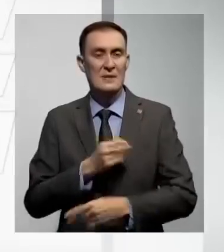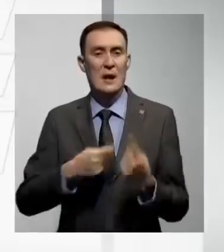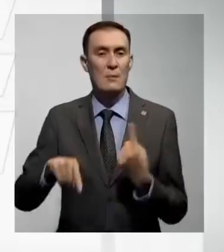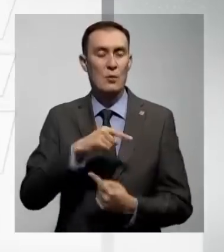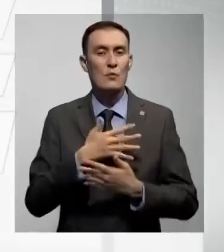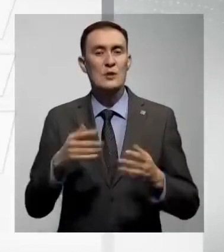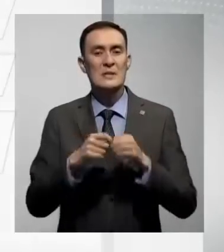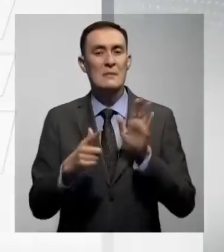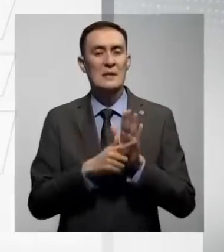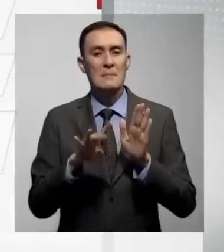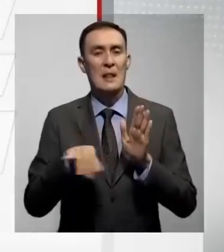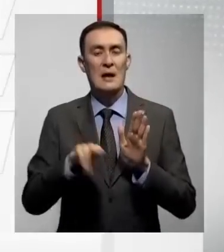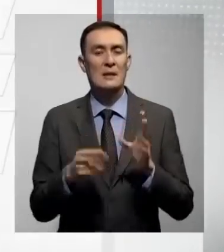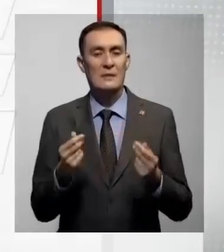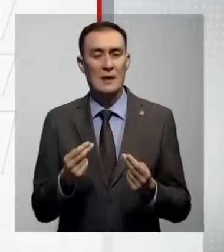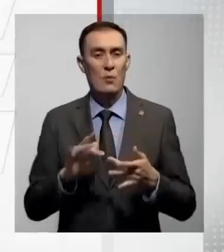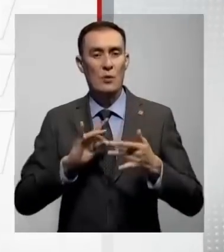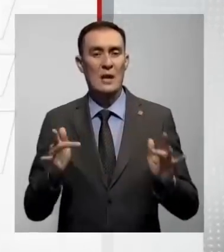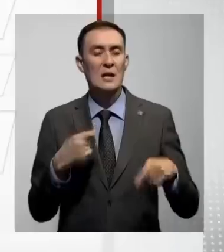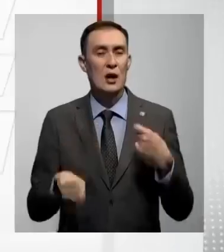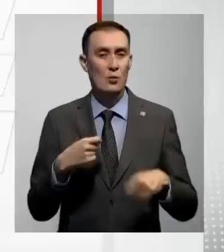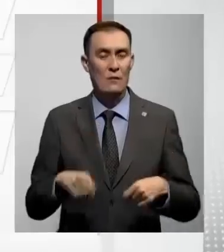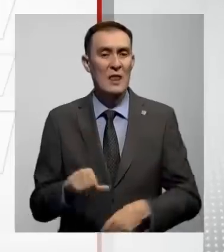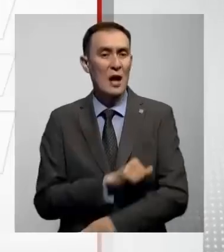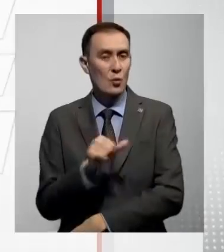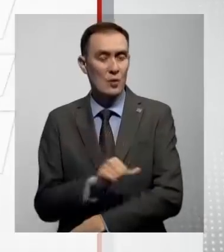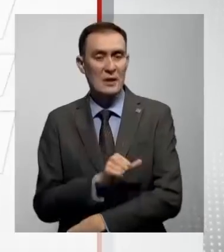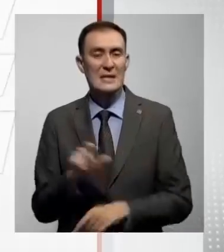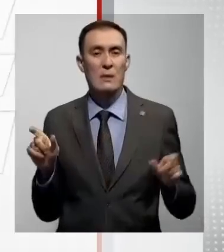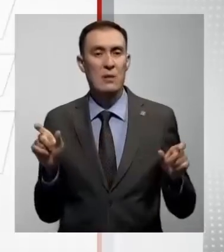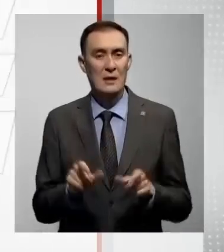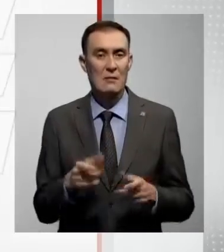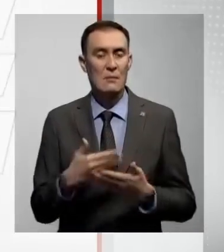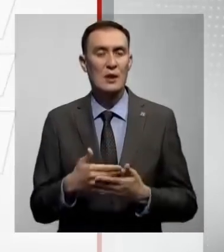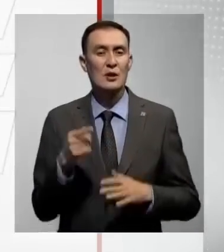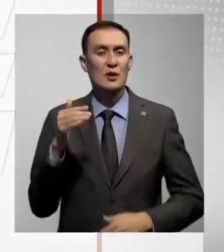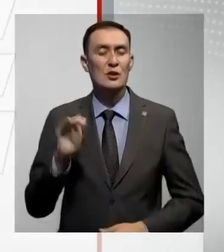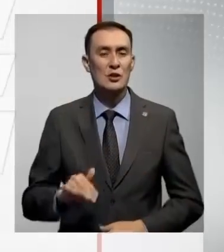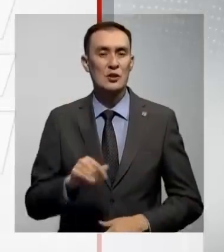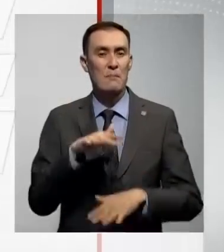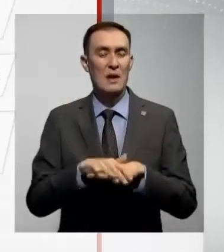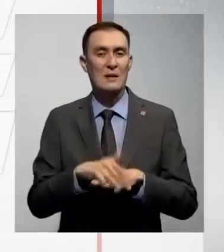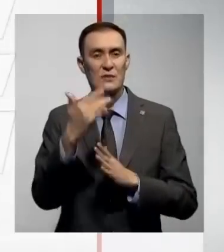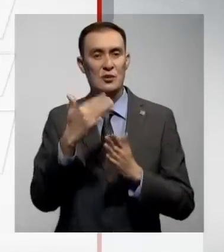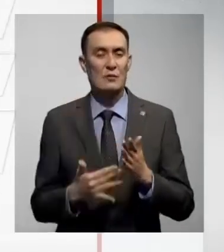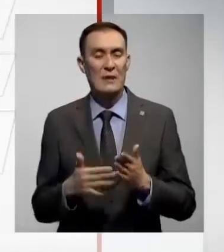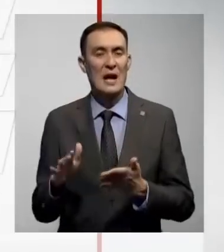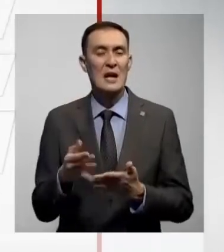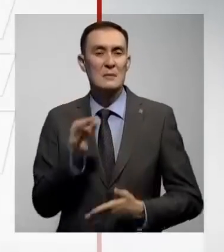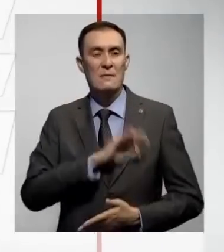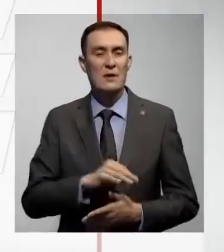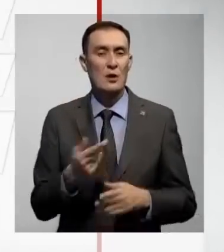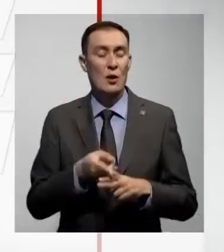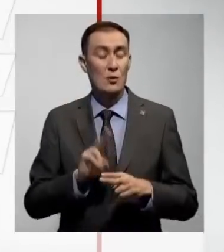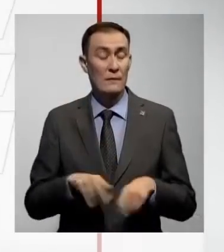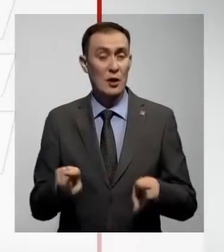больше 17 миллиардов тенге. По онлайн-торговле наркотиками заблокировано порядка 1000 банковских счетов для отмывания доходов.